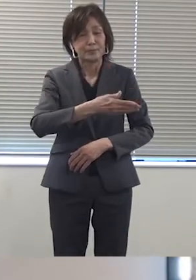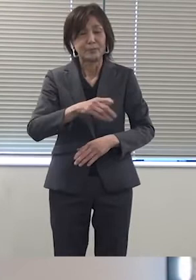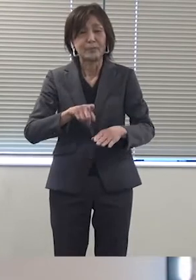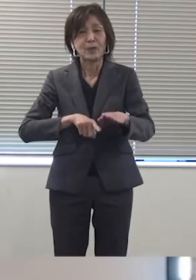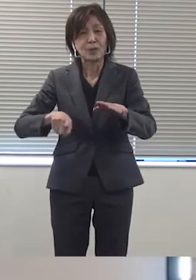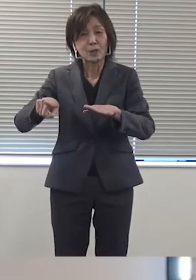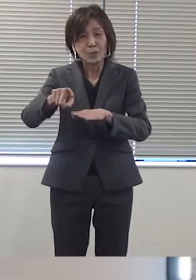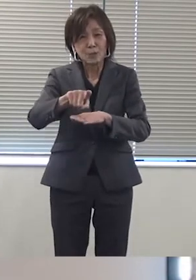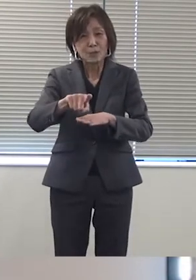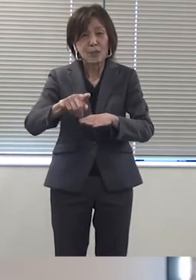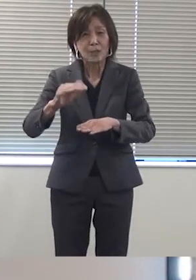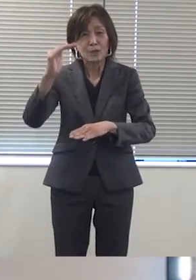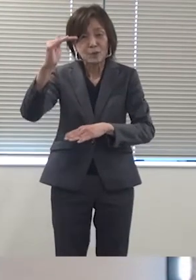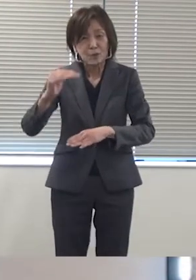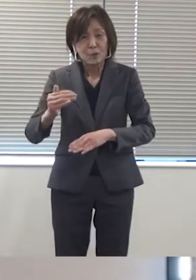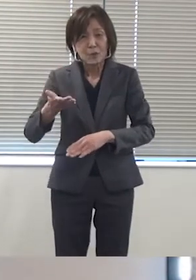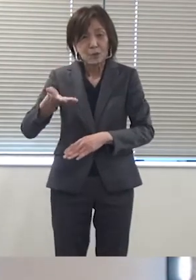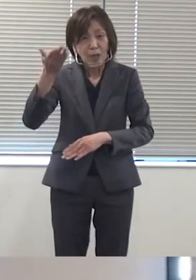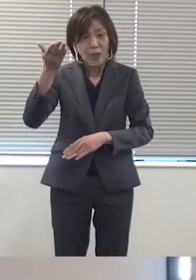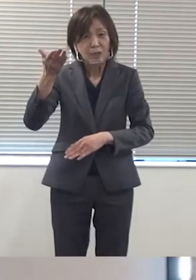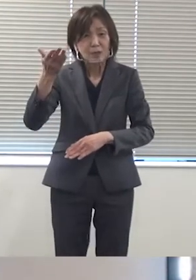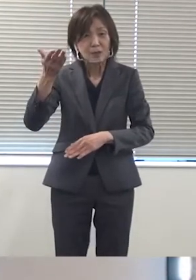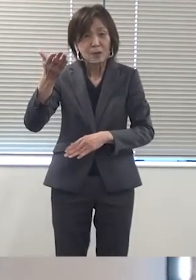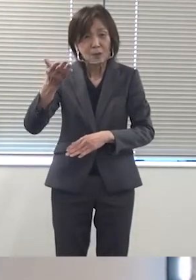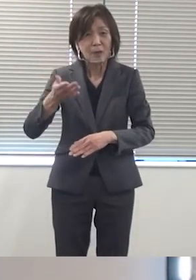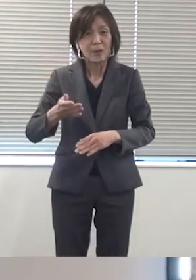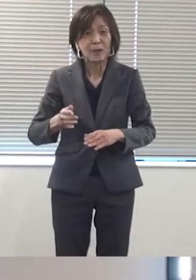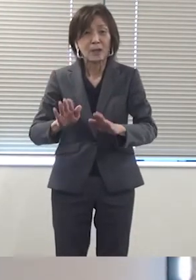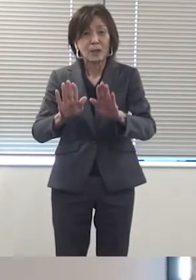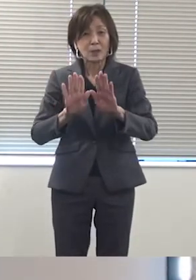ございました。 はい、ありがとうございます。